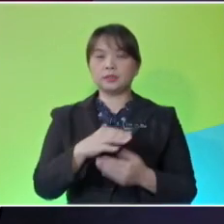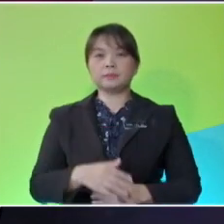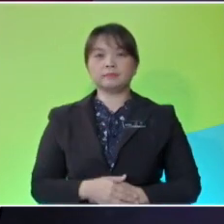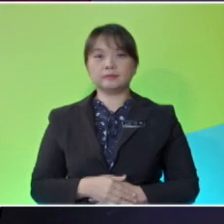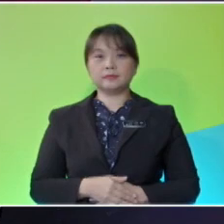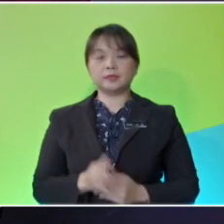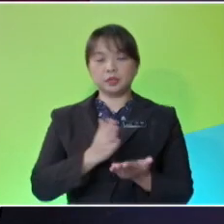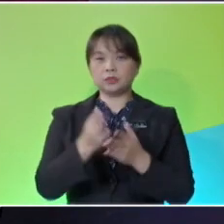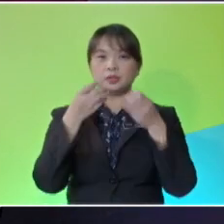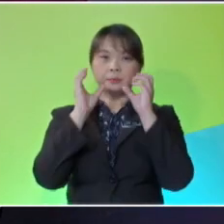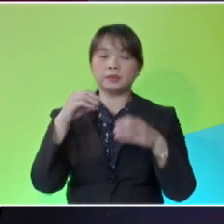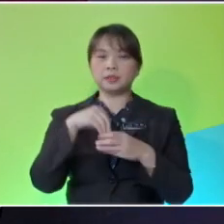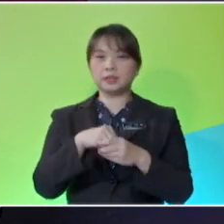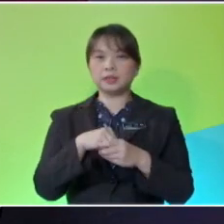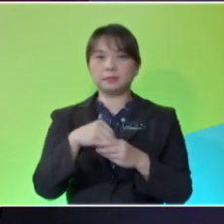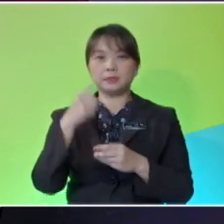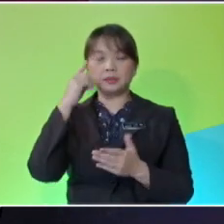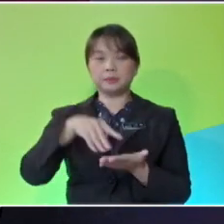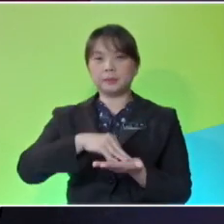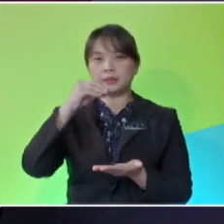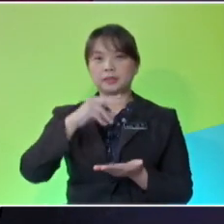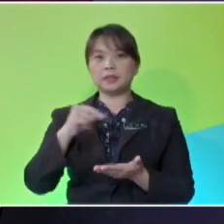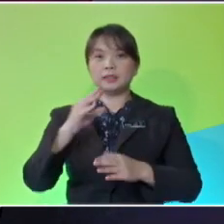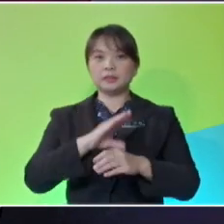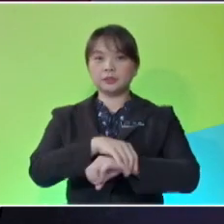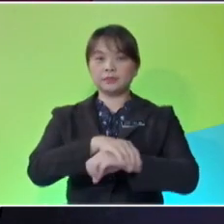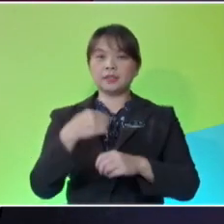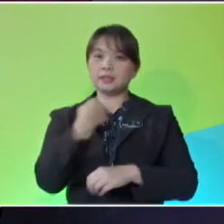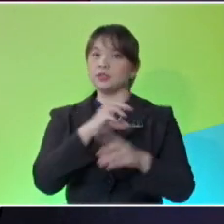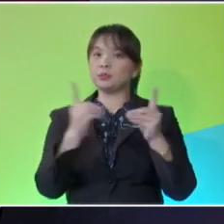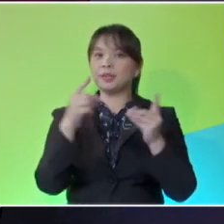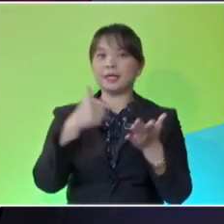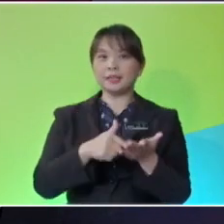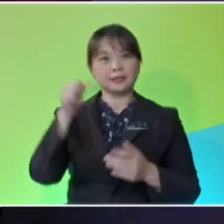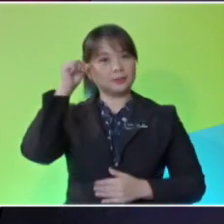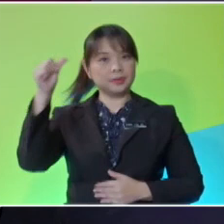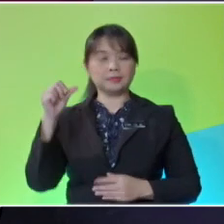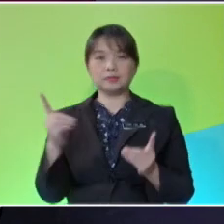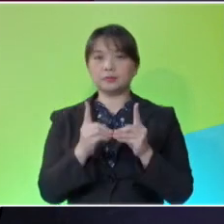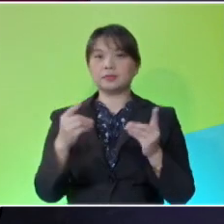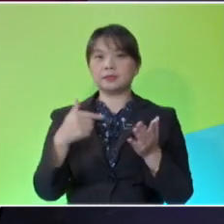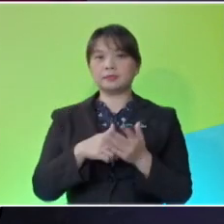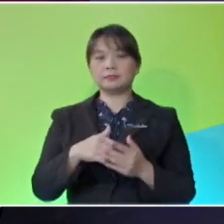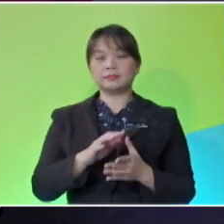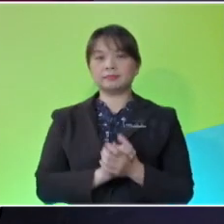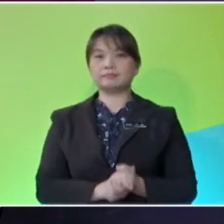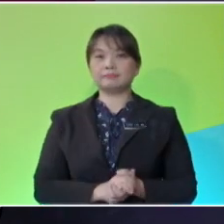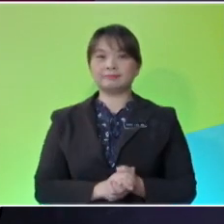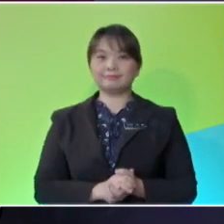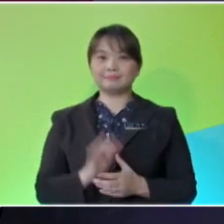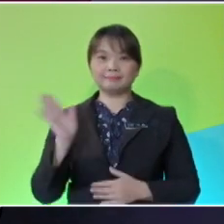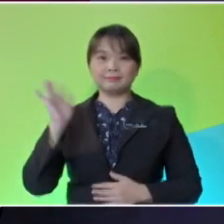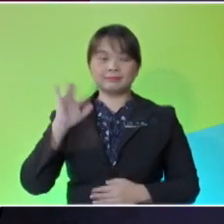terus sebelah dalam waktu pelajaran geografi saisha Brazil ke-7 lagi dipisahkan datang Assalamualaikum dan salam sejahtera